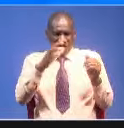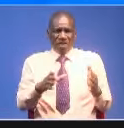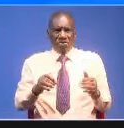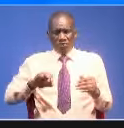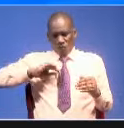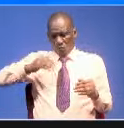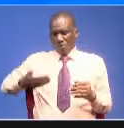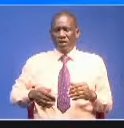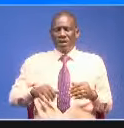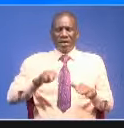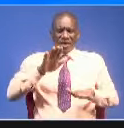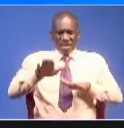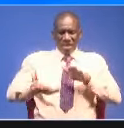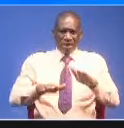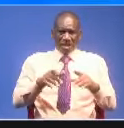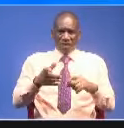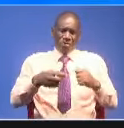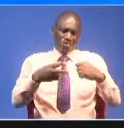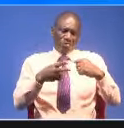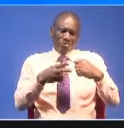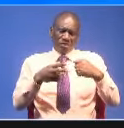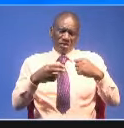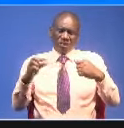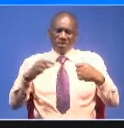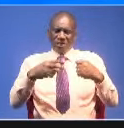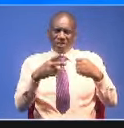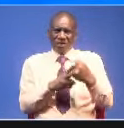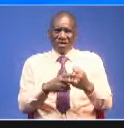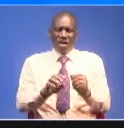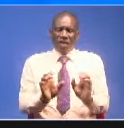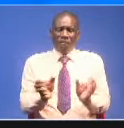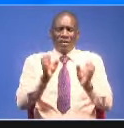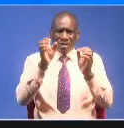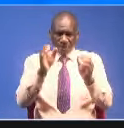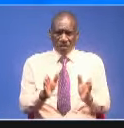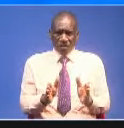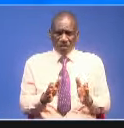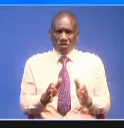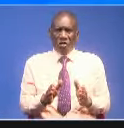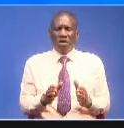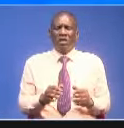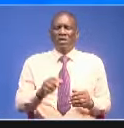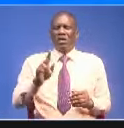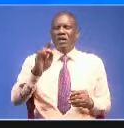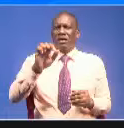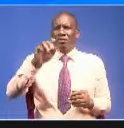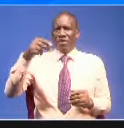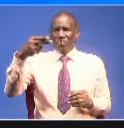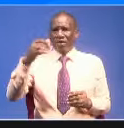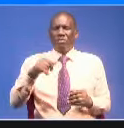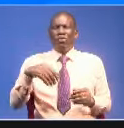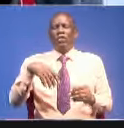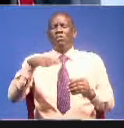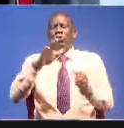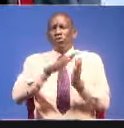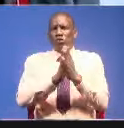chini ya mwavuli wa G7. Mwanahabari wetu Margaret Kimathi na taarifa hiyo kwa kina.